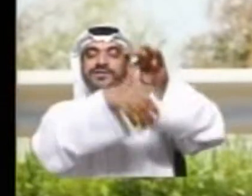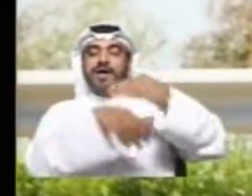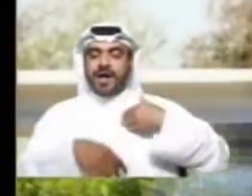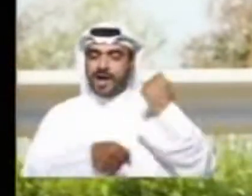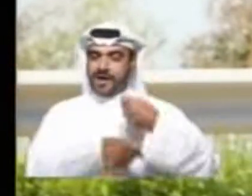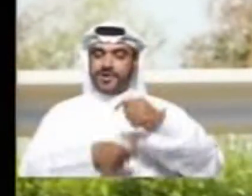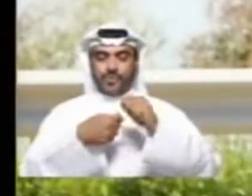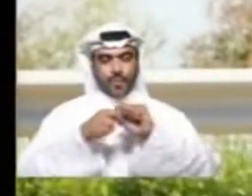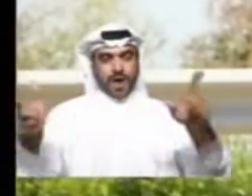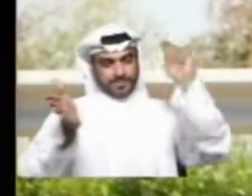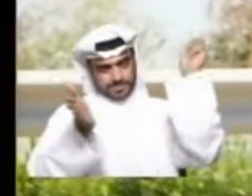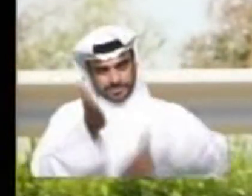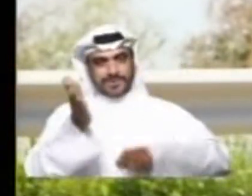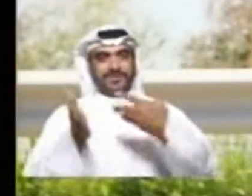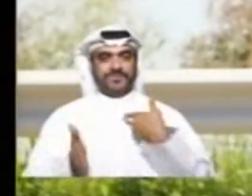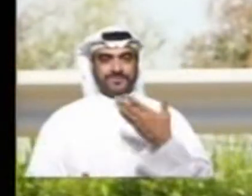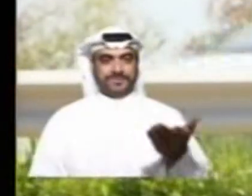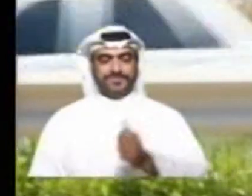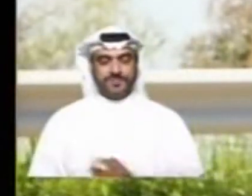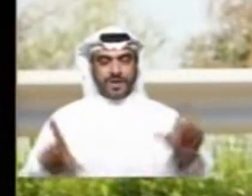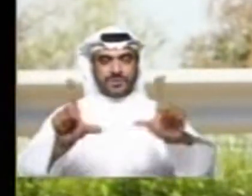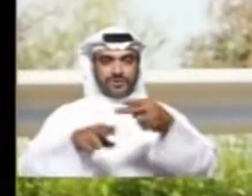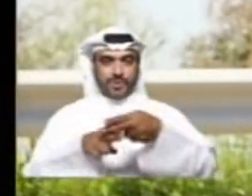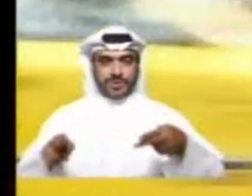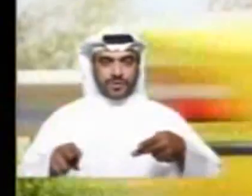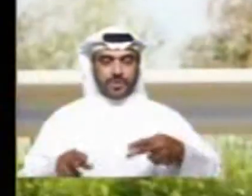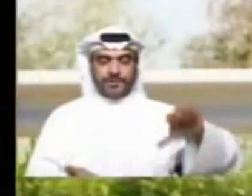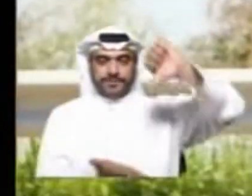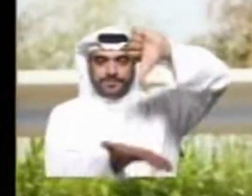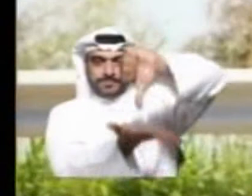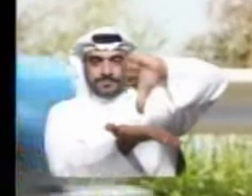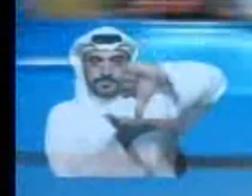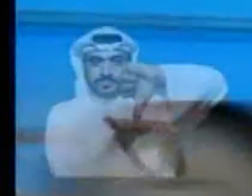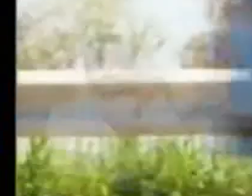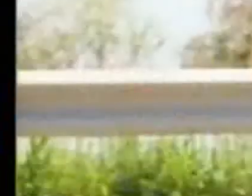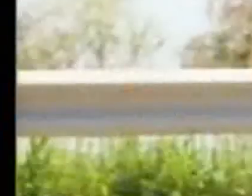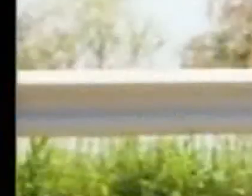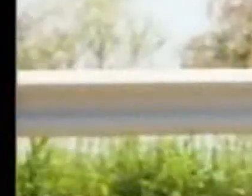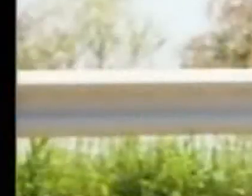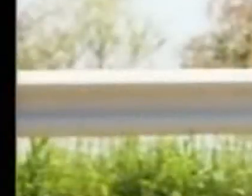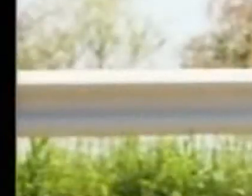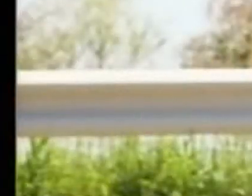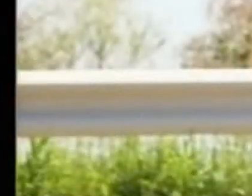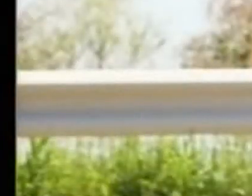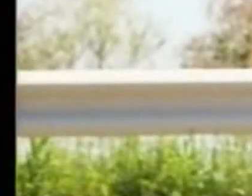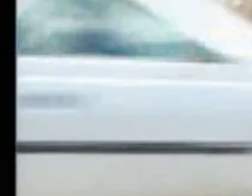نطبقها قولا وفعلا. أحمد سامي، تلفزيون دولة الكويت، محافظة جلستان شمال إيران.